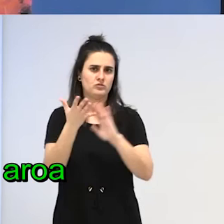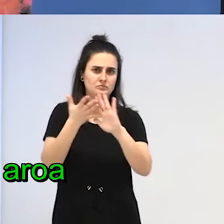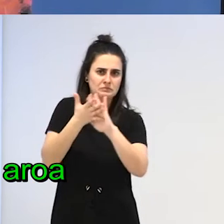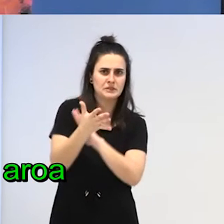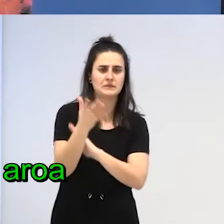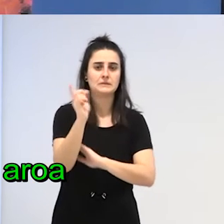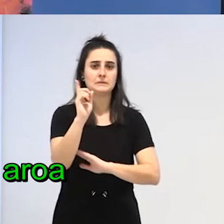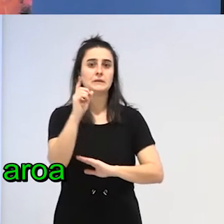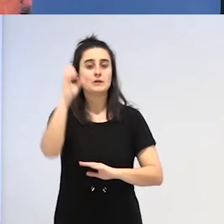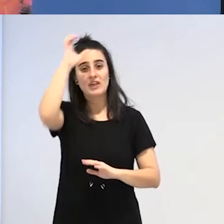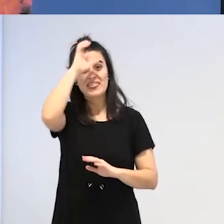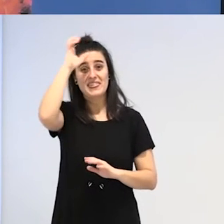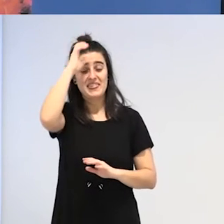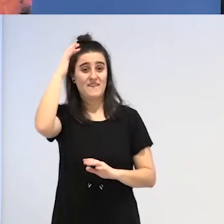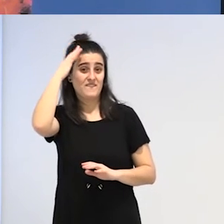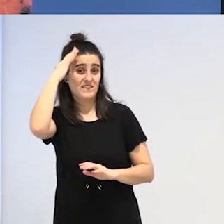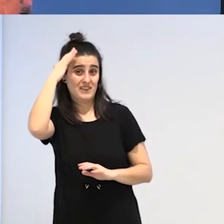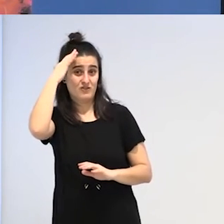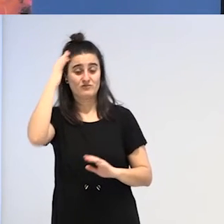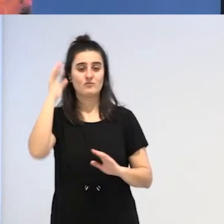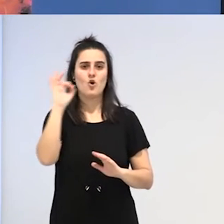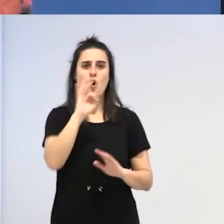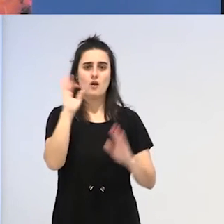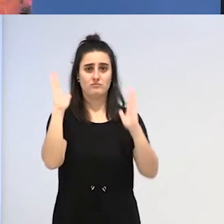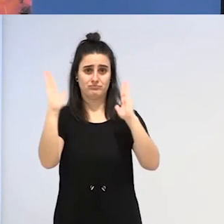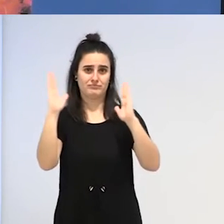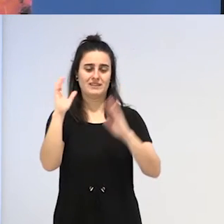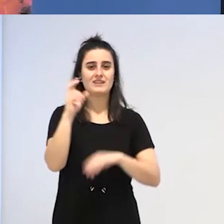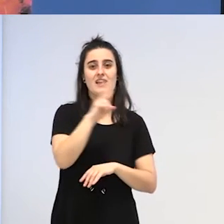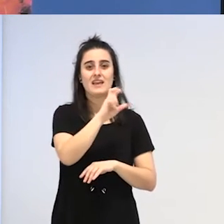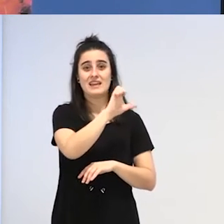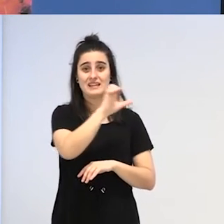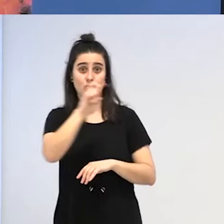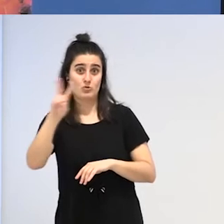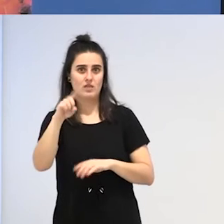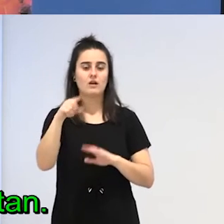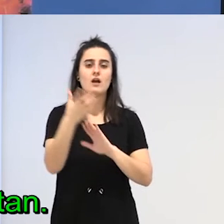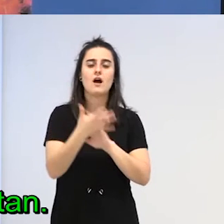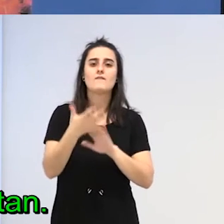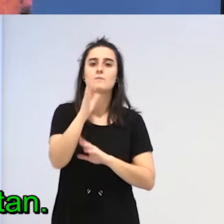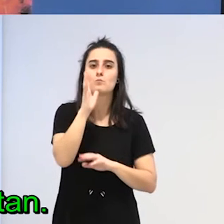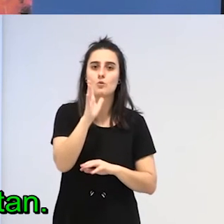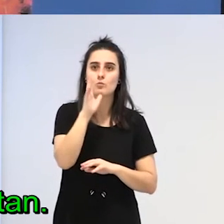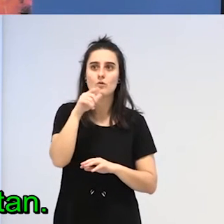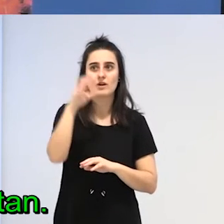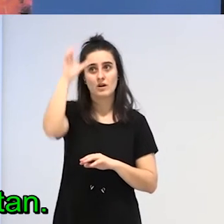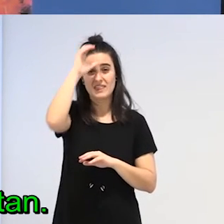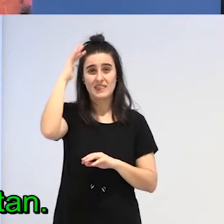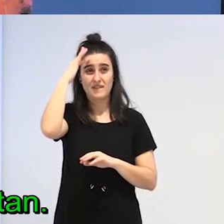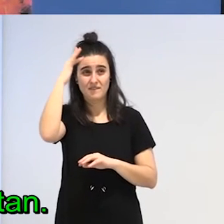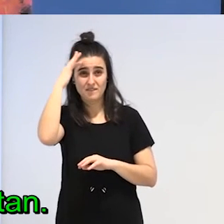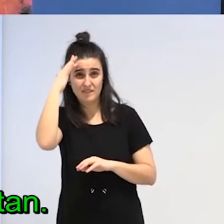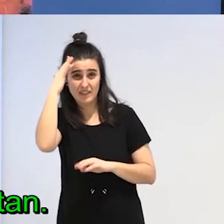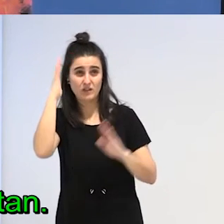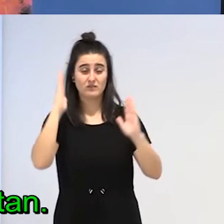aroa deitzen zaio estatu batuetan batez ere ekoiztu egin zen zientzia fikzioari, bueno, hogeita